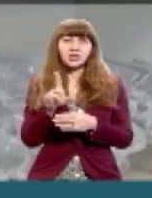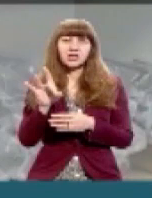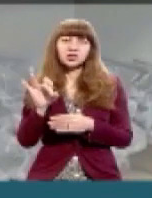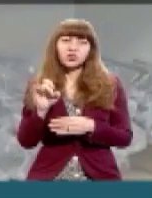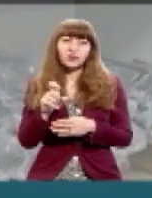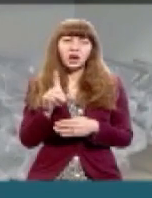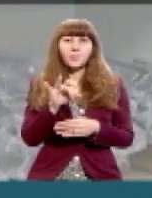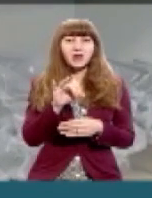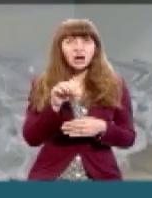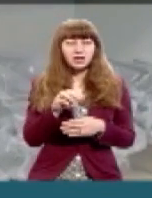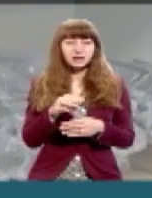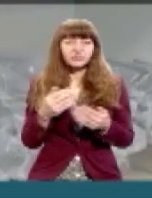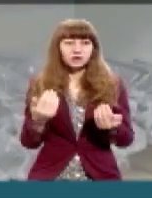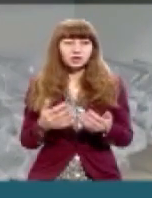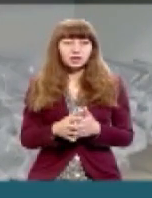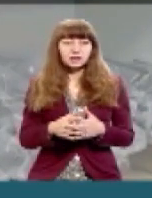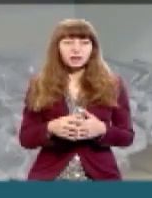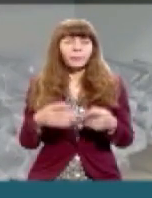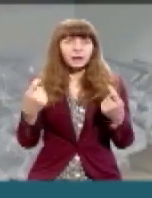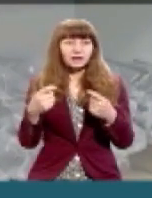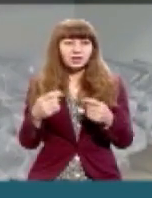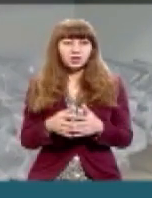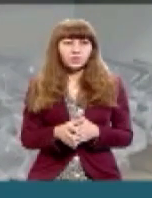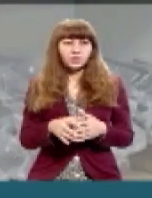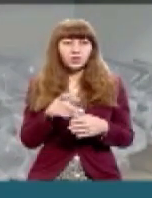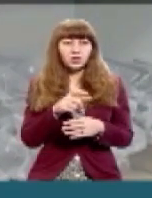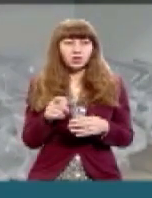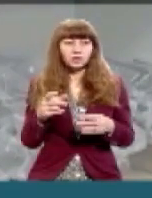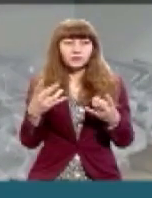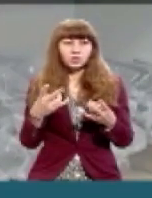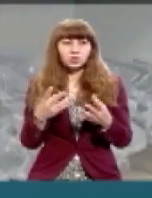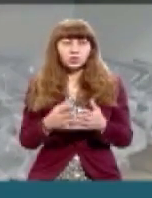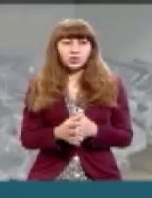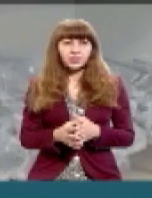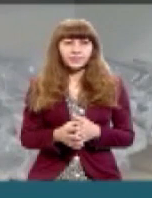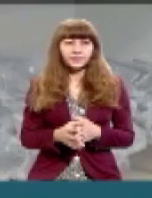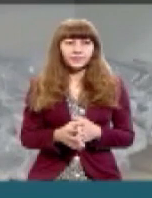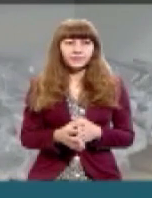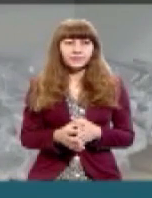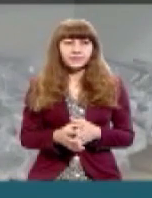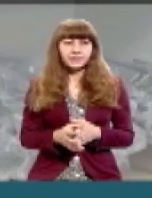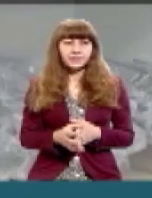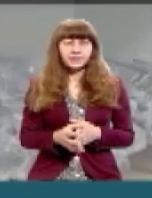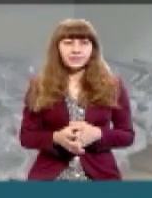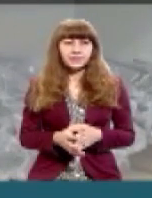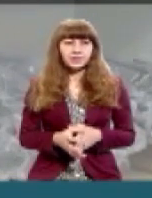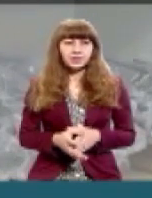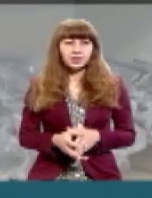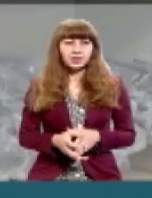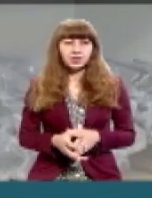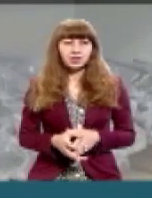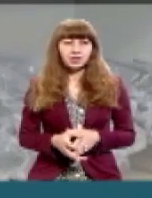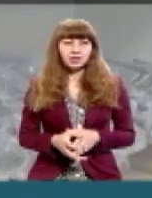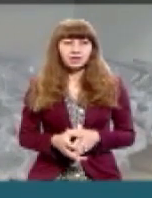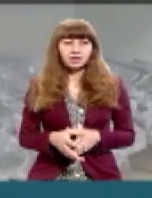но, к примеру, людям сейчас необходимо уже как автоматизация торговли, то есть даже небольшой какой-то магазинчик, который открылся, хочет уже, чтобы у него